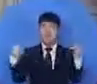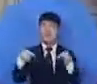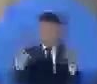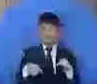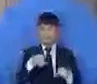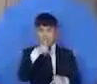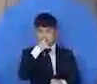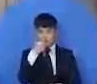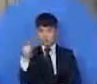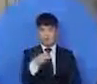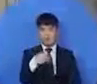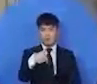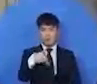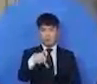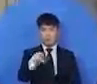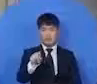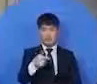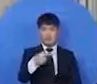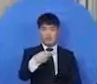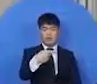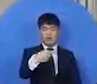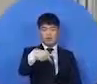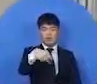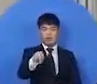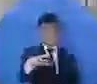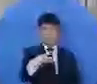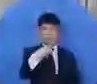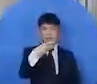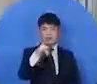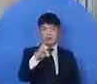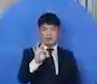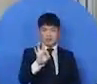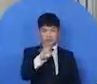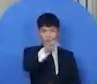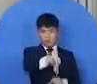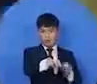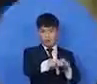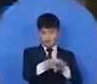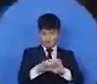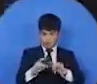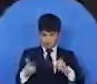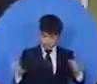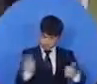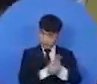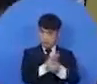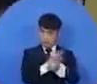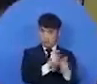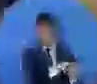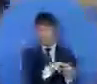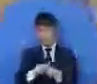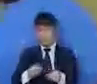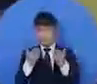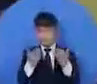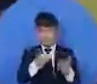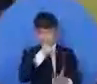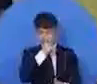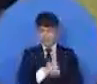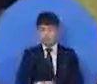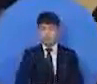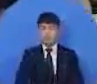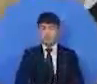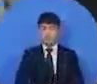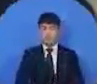취업컨설팅 관에서는 취업 준비를 위한 이력서 컨설팅 구직 상담 등 구직자들의 맞추면 커팅이 제공